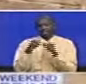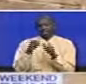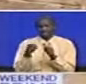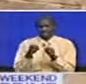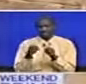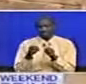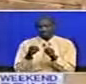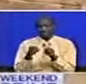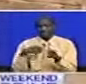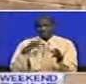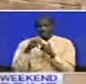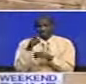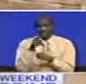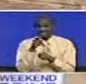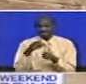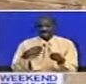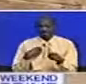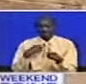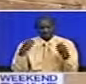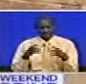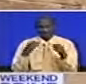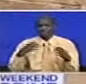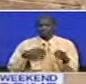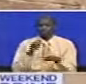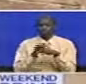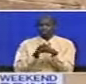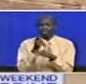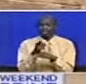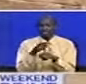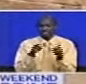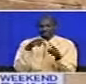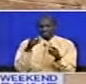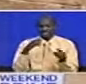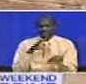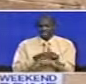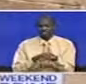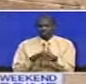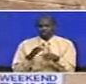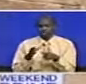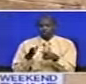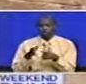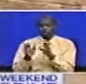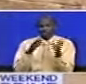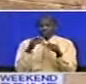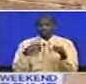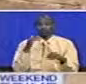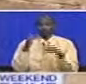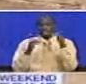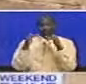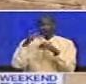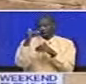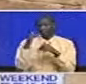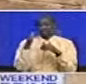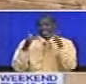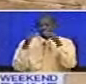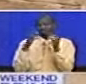Tunapata kama tournament kama hii ina wachezaji wengi sana wazuri na hawana hiyo motisha wa kuchukuliwa katika kucheza level ya juu.